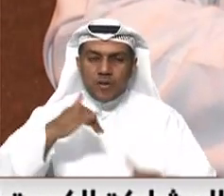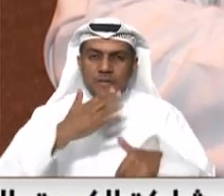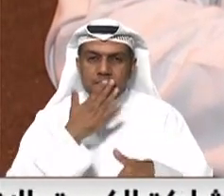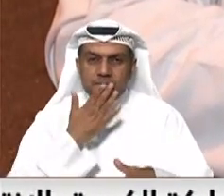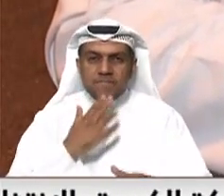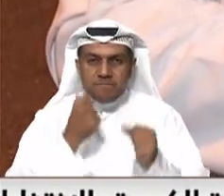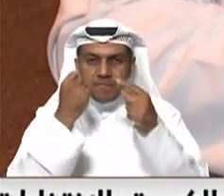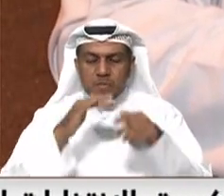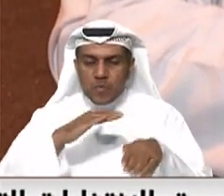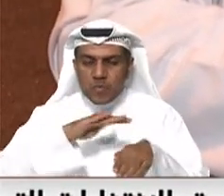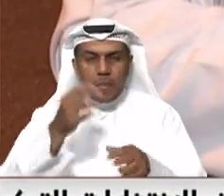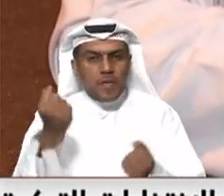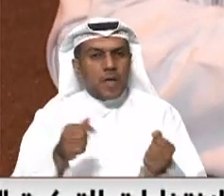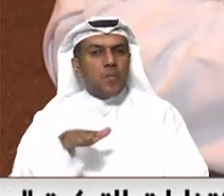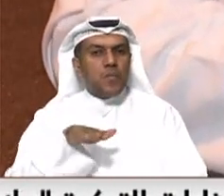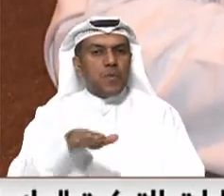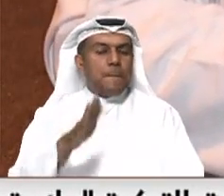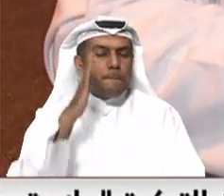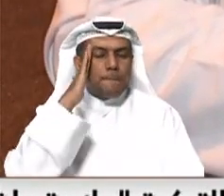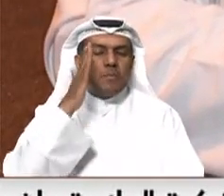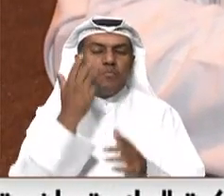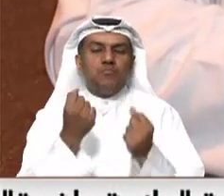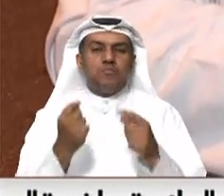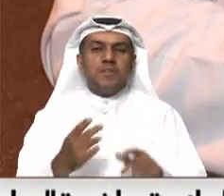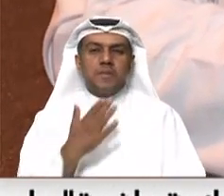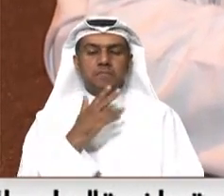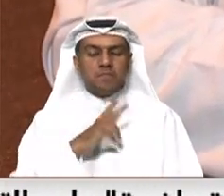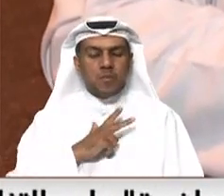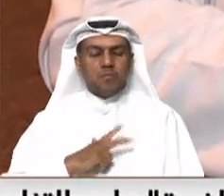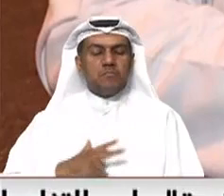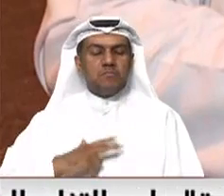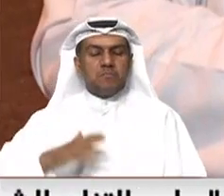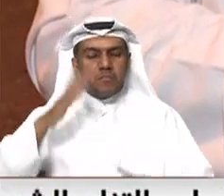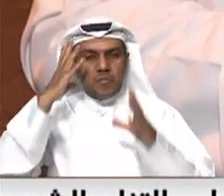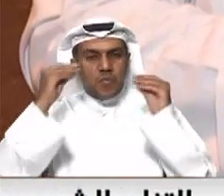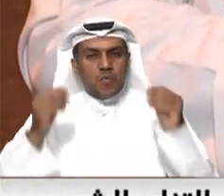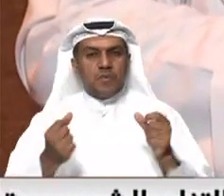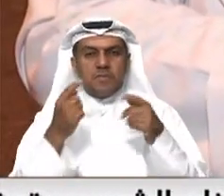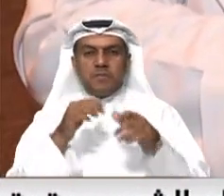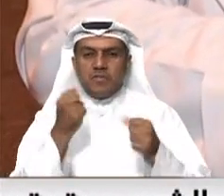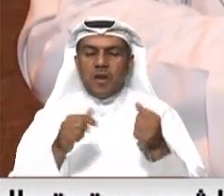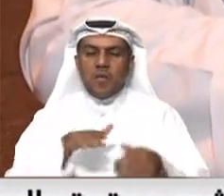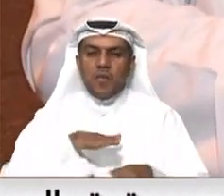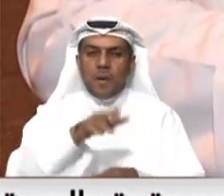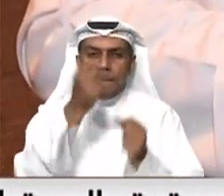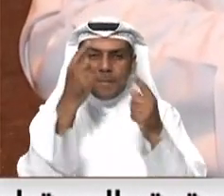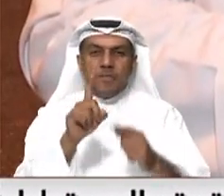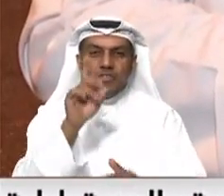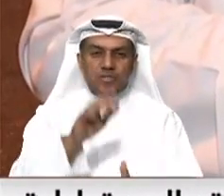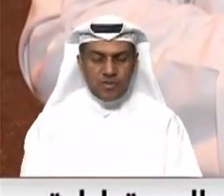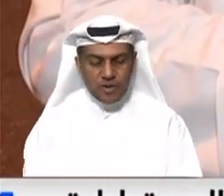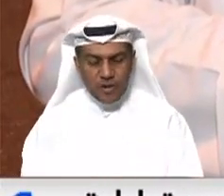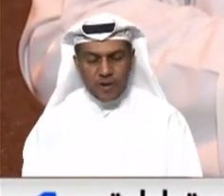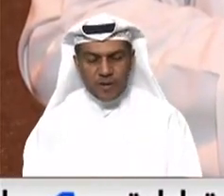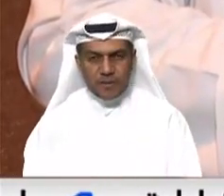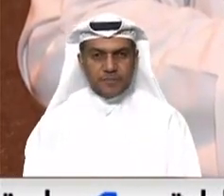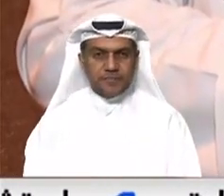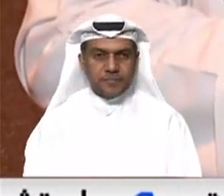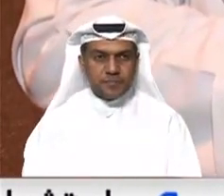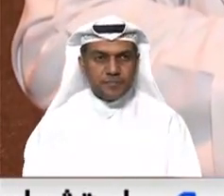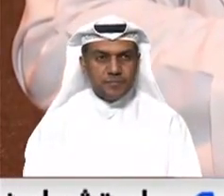في القريب يعني العاجل ستشهد كافة محافظات البلاد طرق سليمة وآمنة